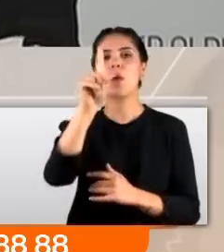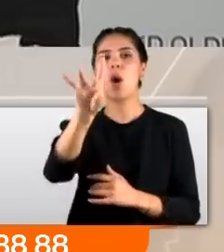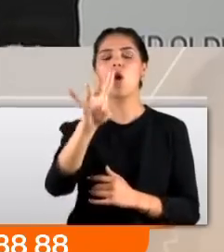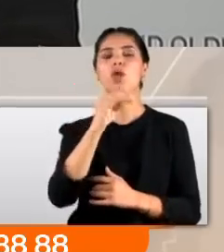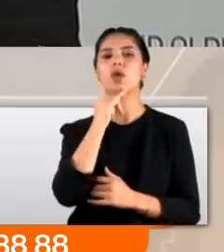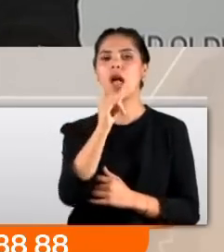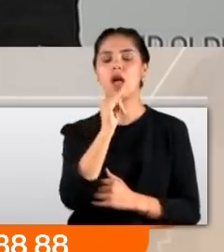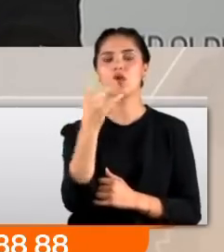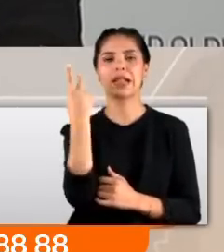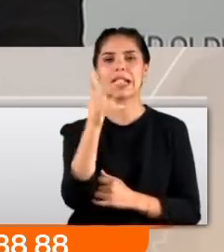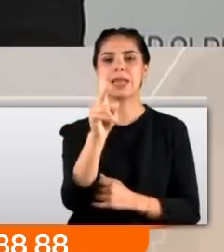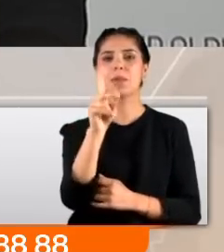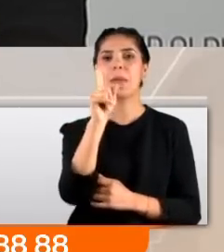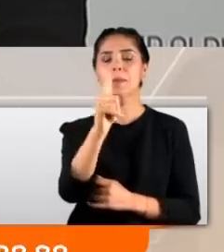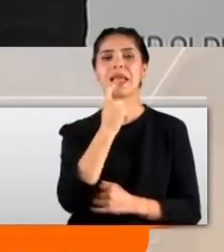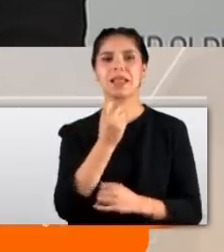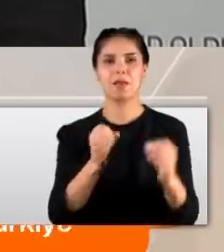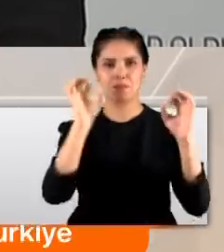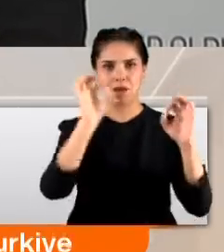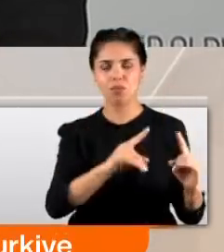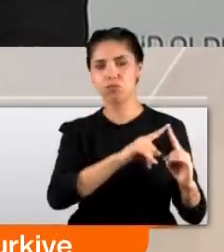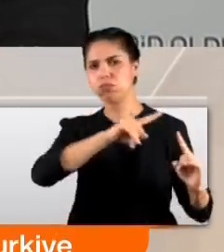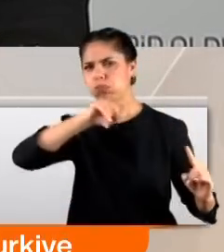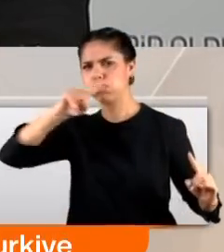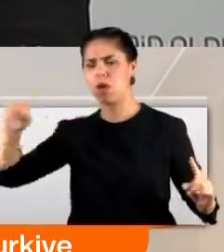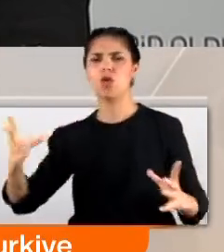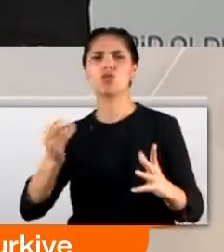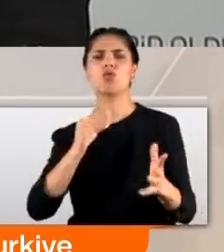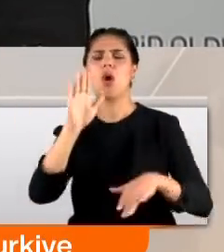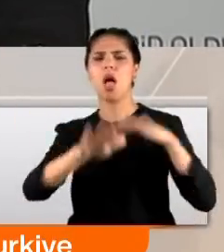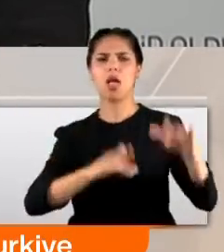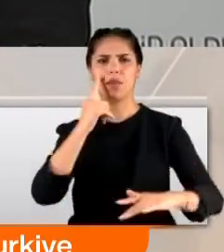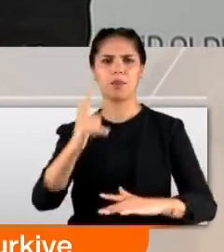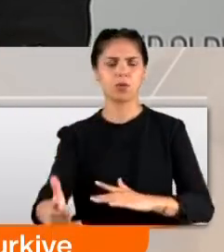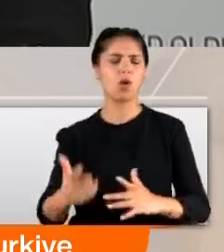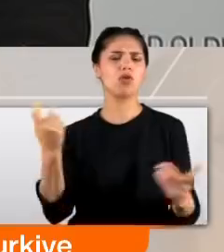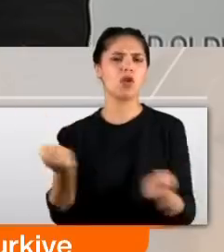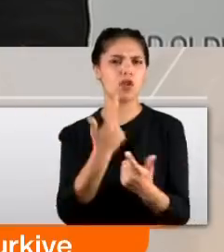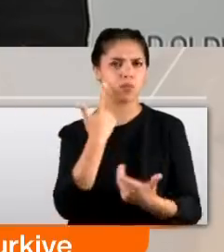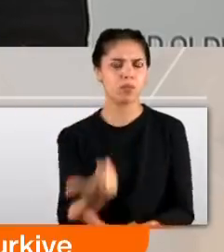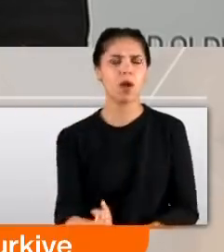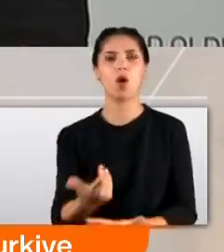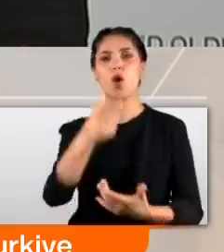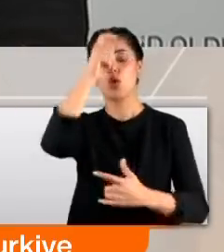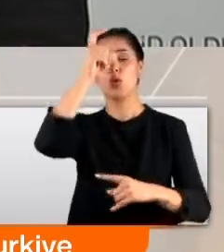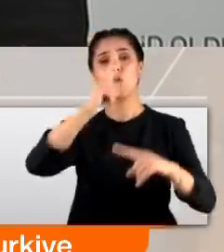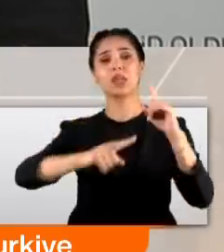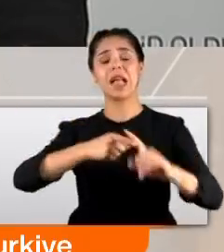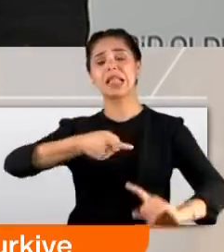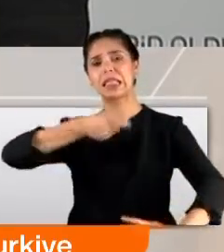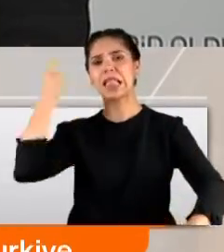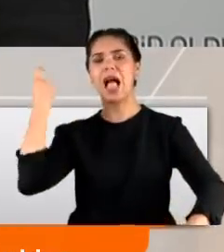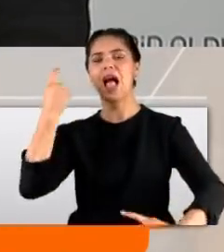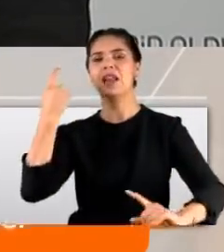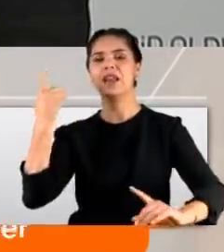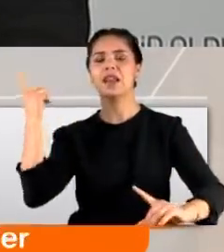Ağustos 2001'de çıkmıştı ve o tarihten bu yana gerçekleştirdiği pek çok atılımla da icraatleriyle de aslında Türk siyasi tarihine bir